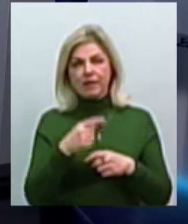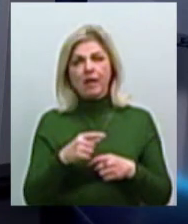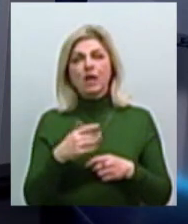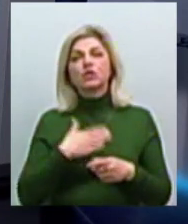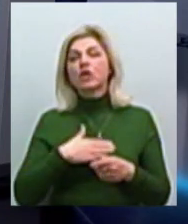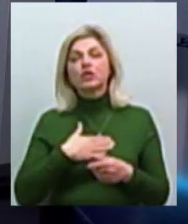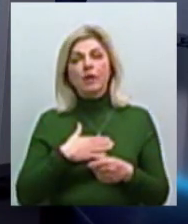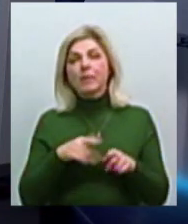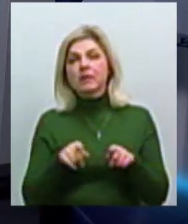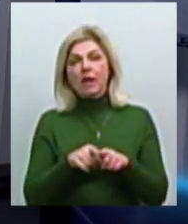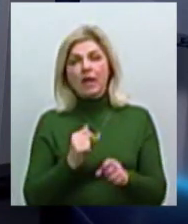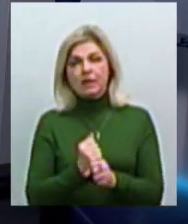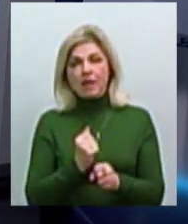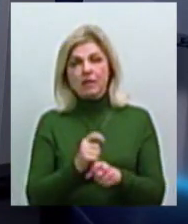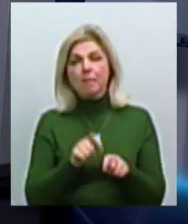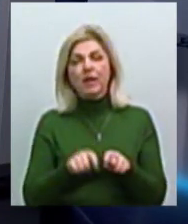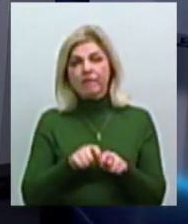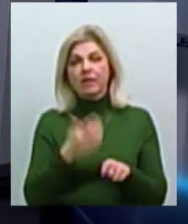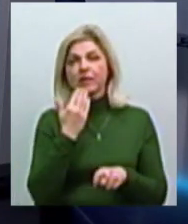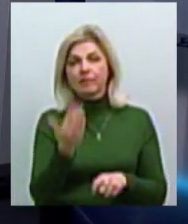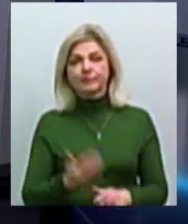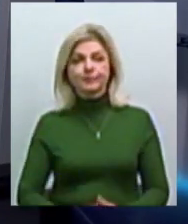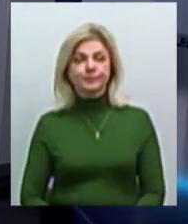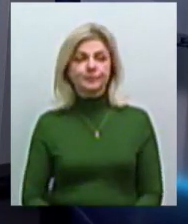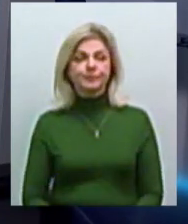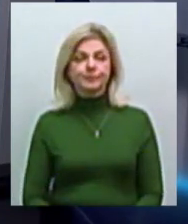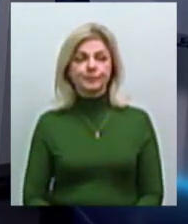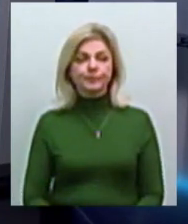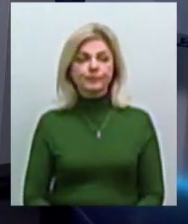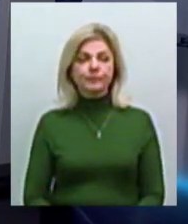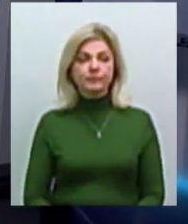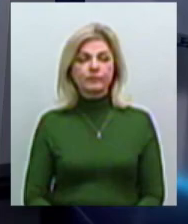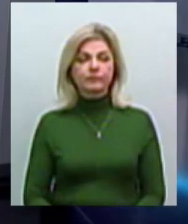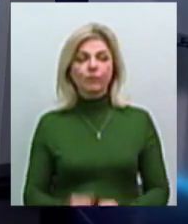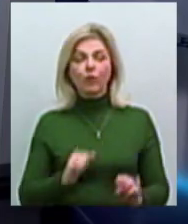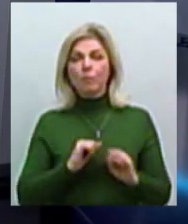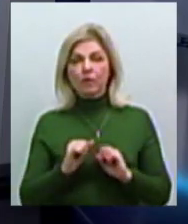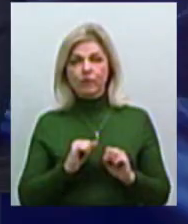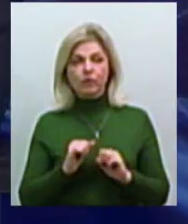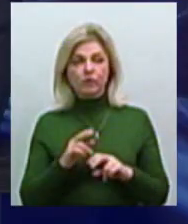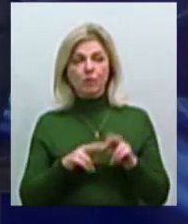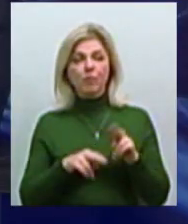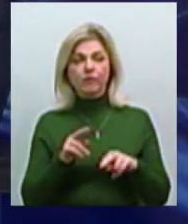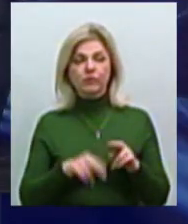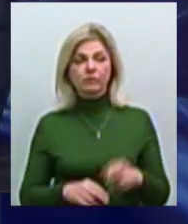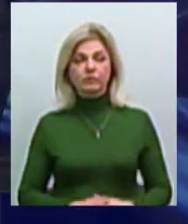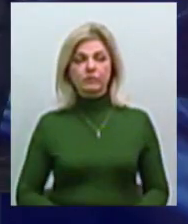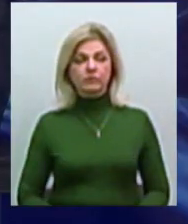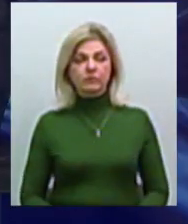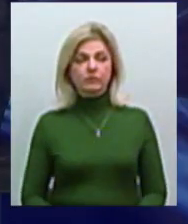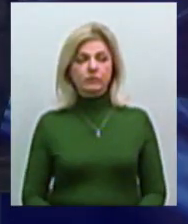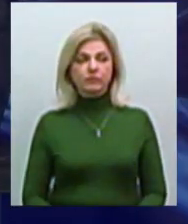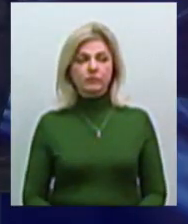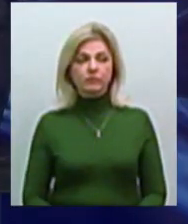чого проводяться такі перевірки? Управлінням будується місцева централізована система. І що показала така